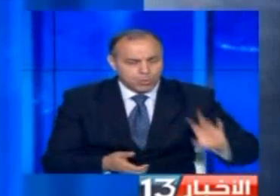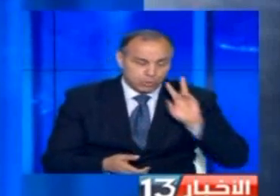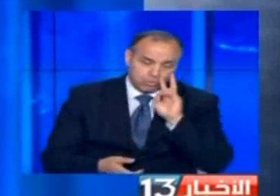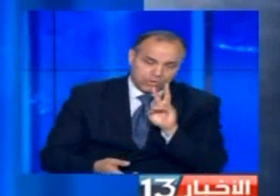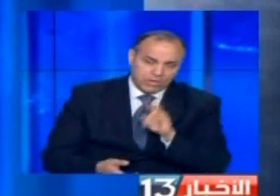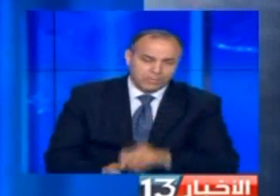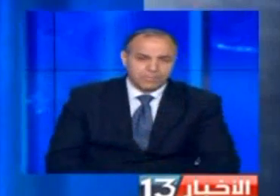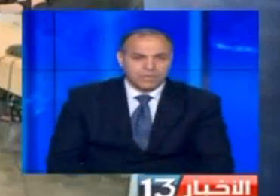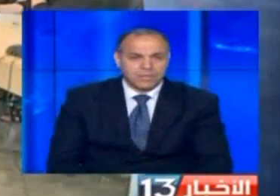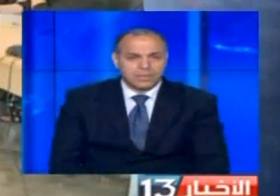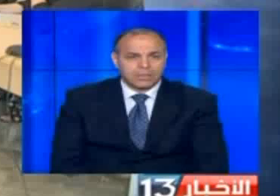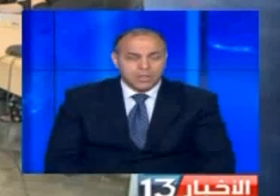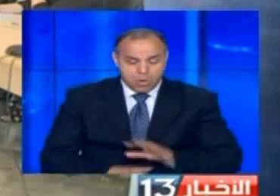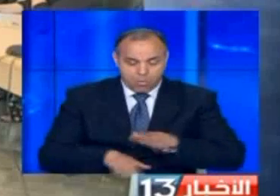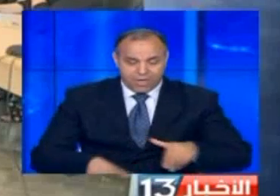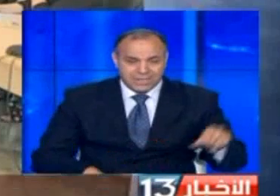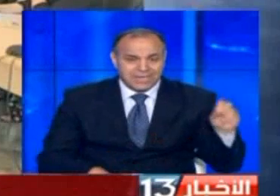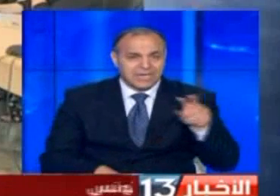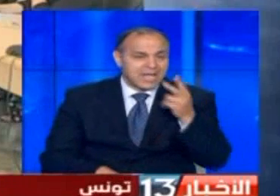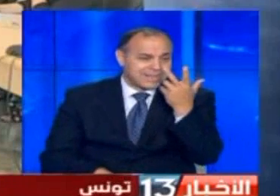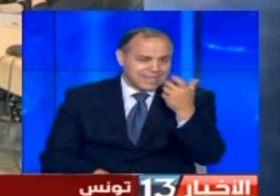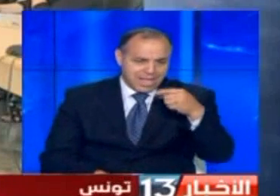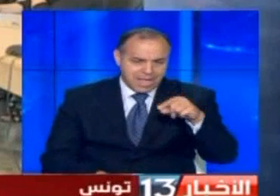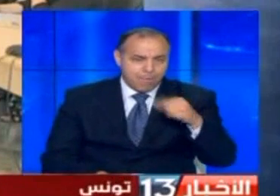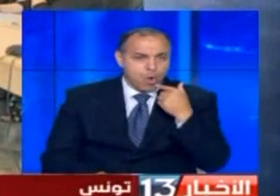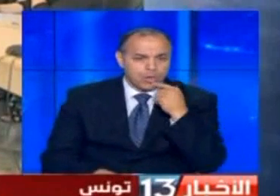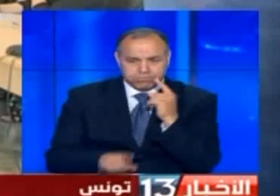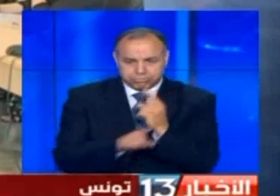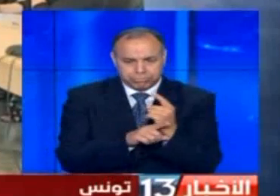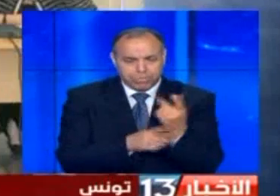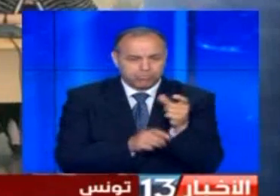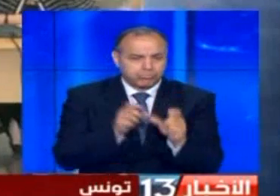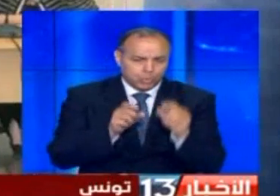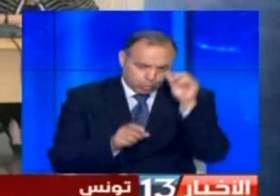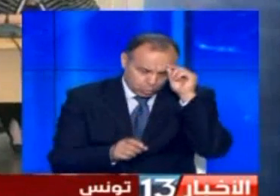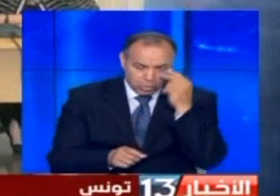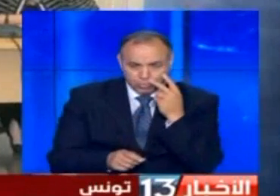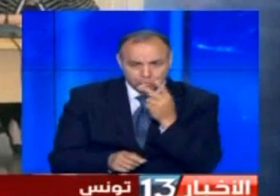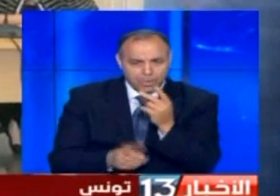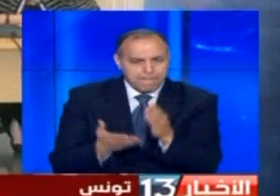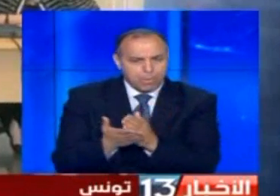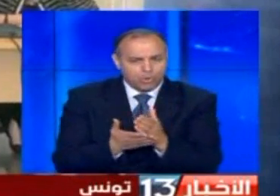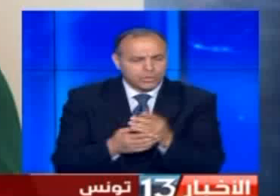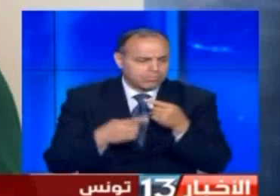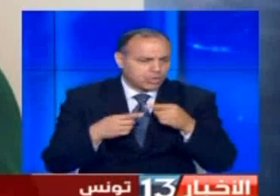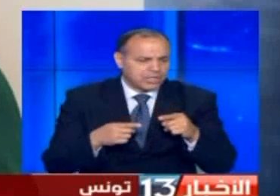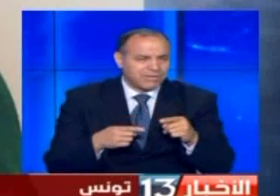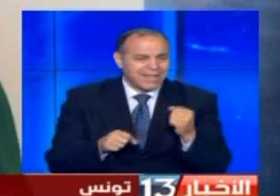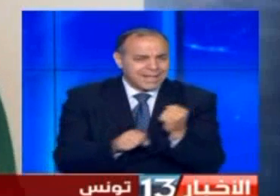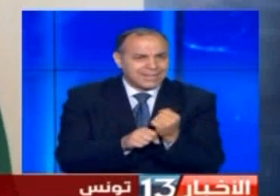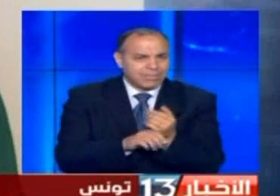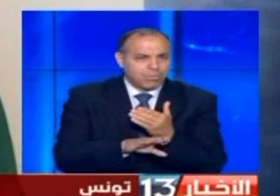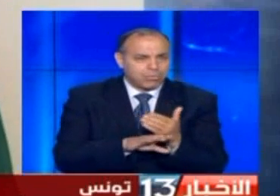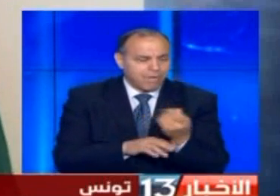الاوروبي في ختام زياره استغرقت ثلاثه ايام التقى خلالها عده شخصيات واطلع على مشاريع مختلفه قيد الانجاز